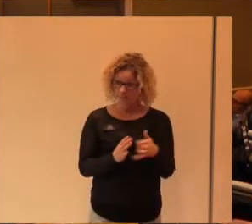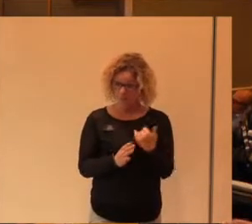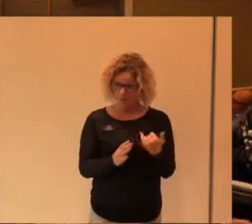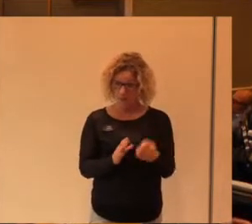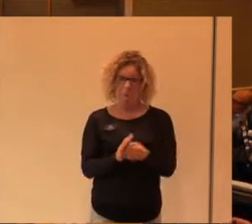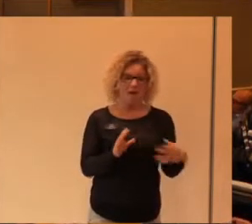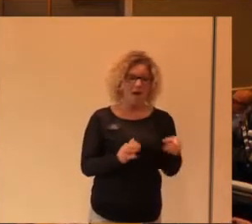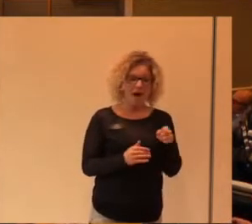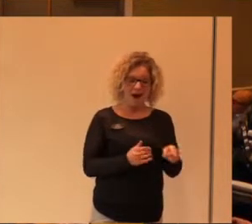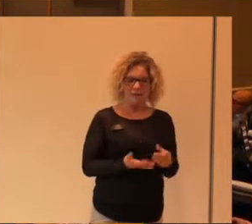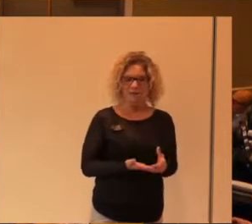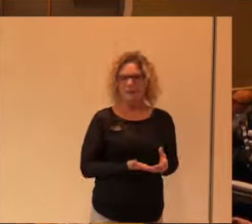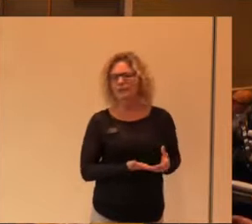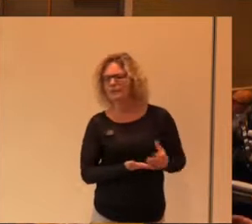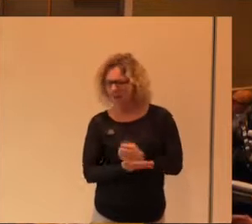att han har tjänat